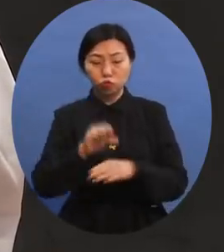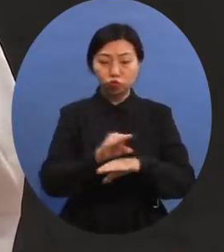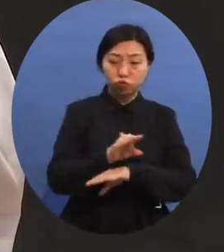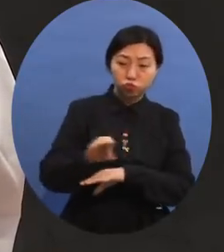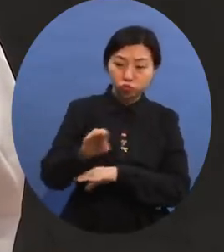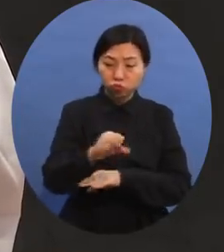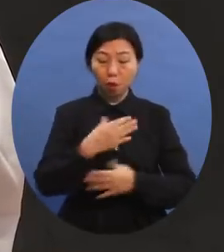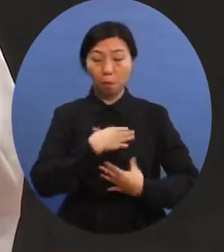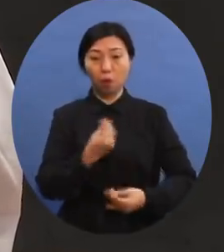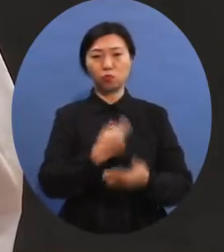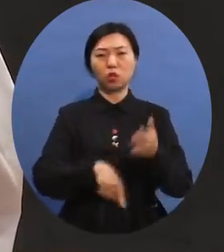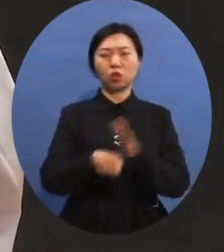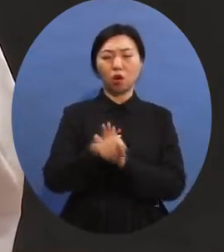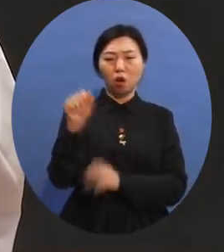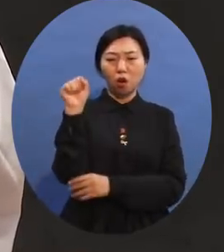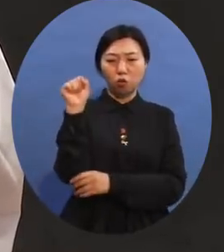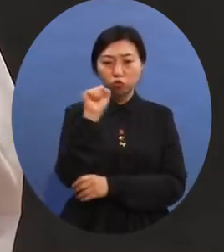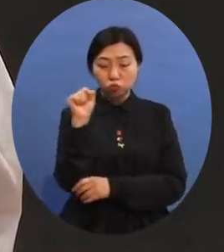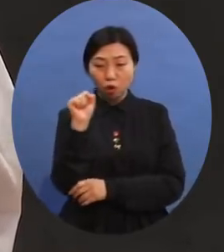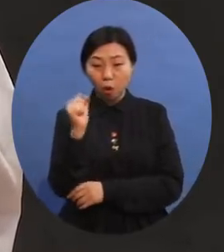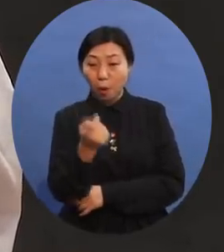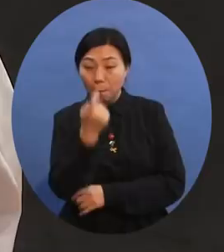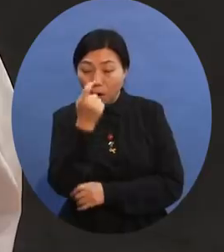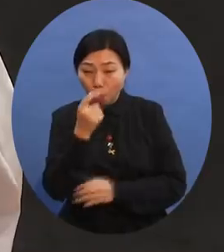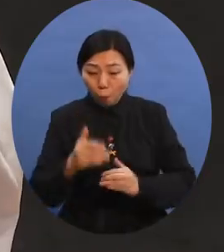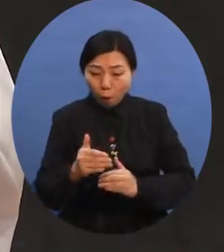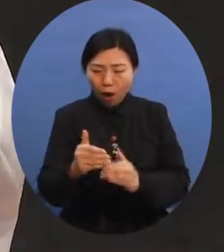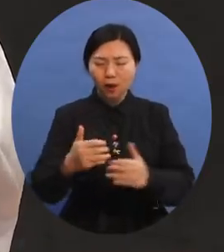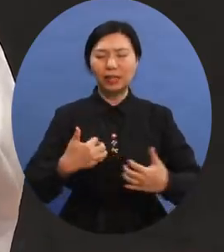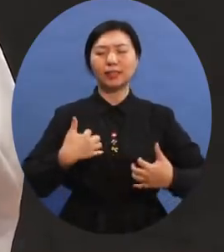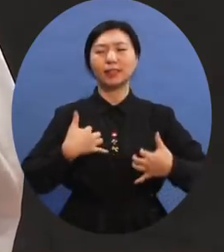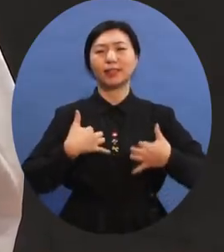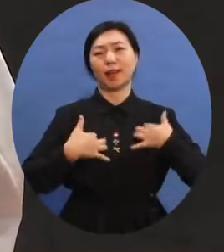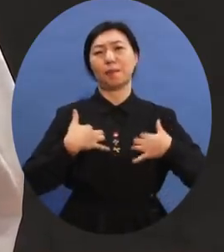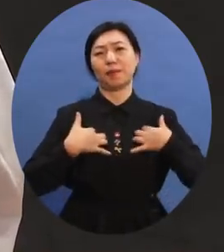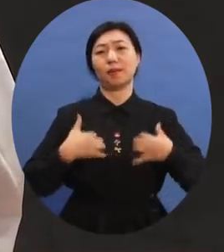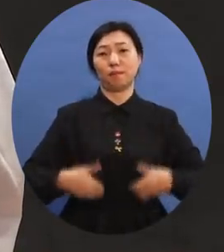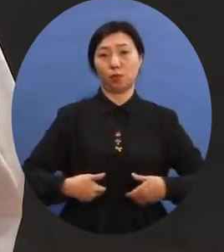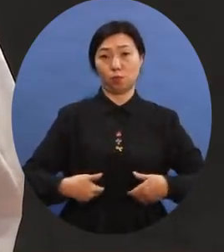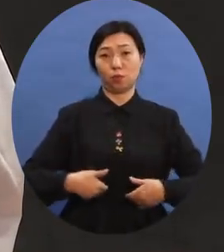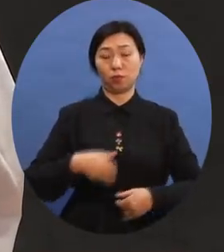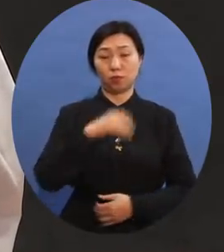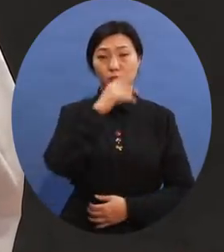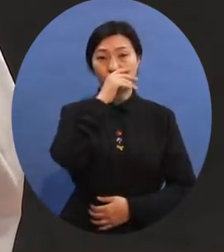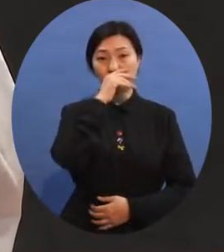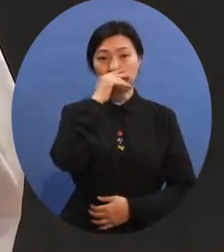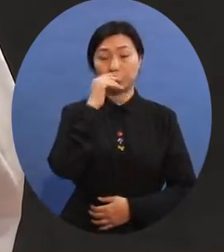배우는 과정에 힘들어 하지 말고, 자꾸 배우는 과정을 즐겨야 된다. 이 말이에요.